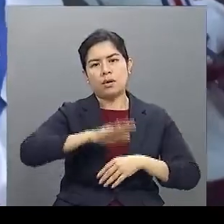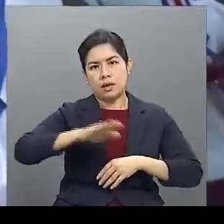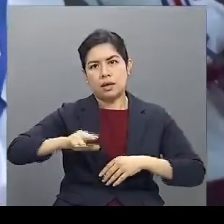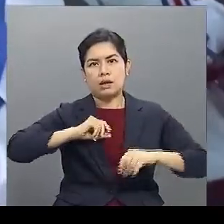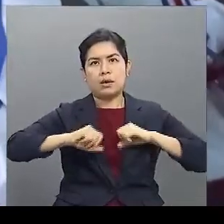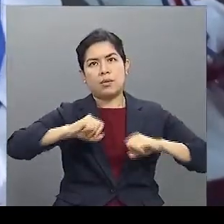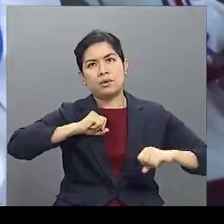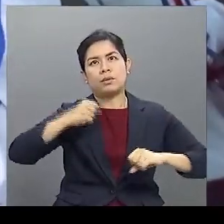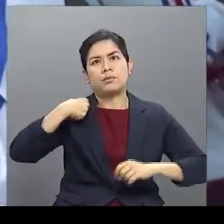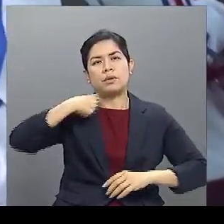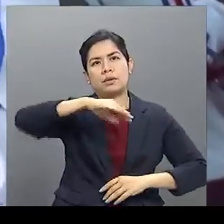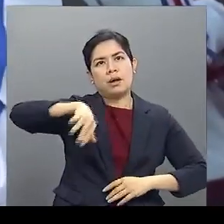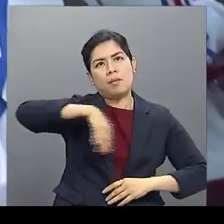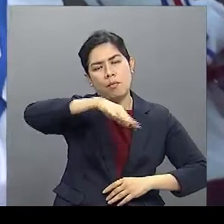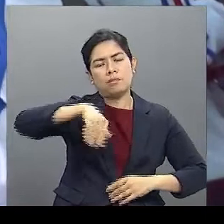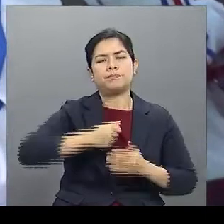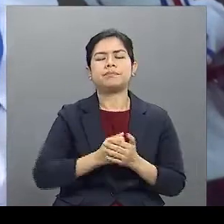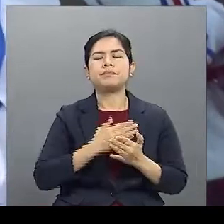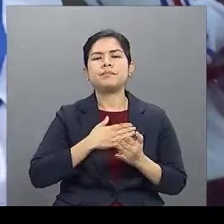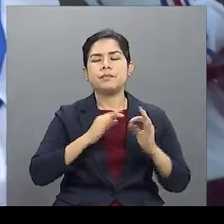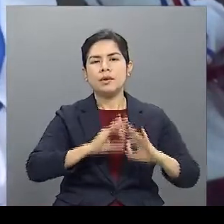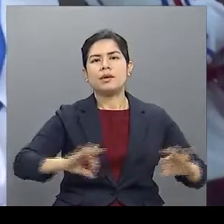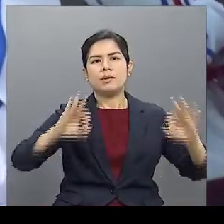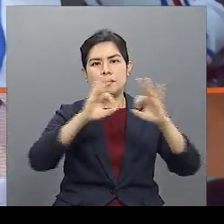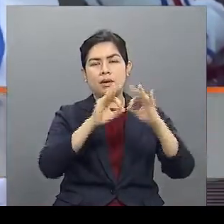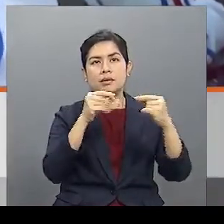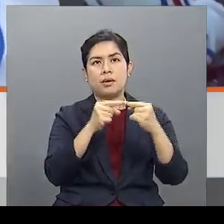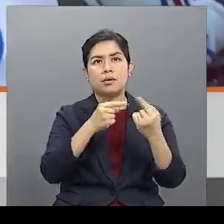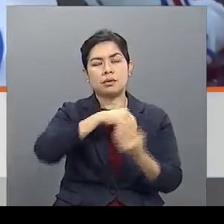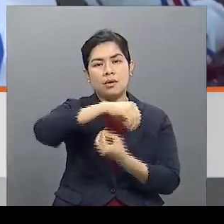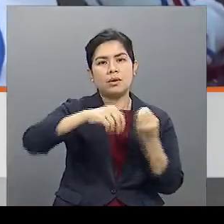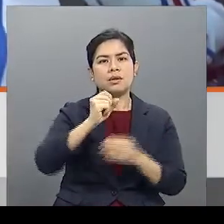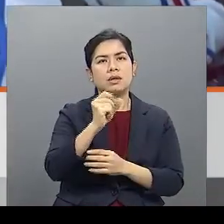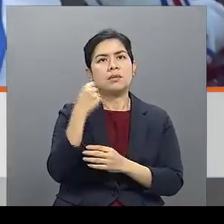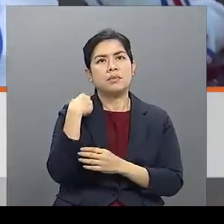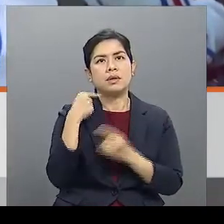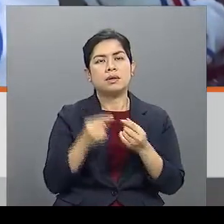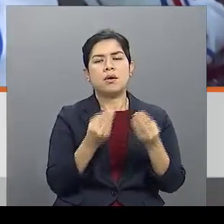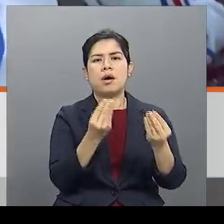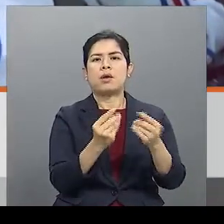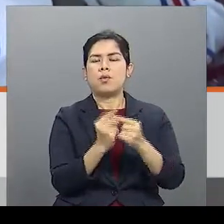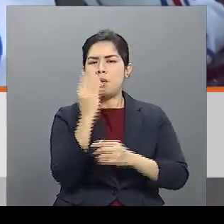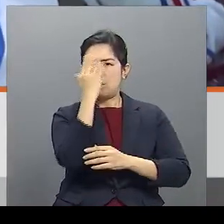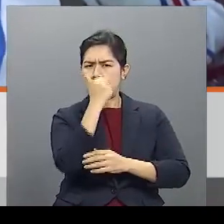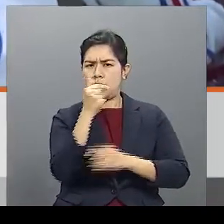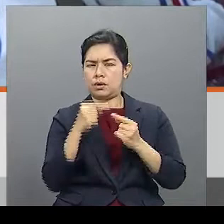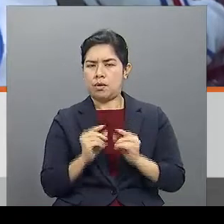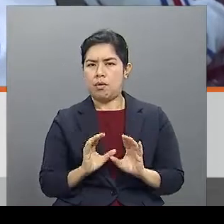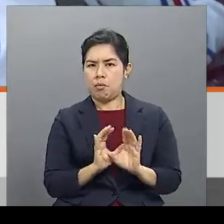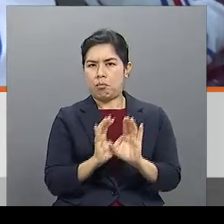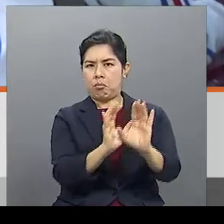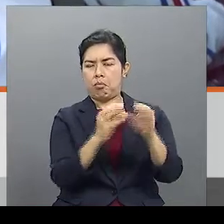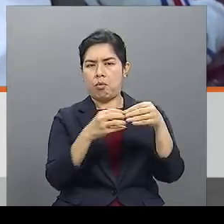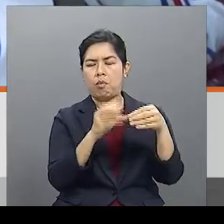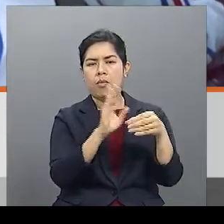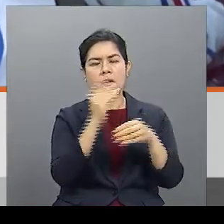กิจเราจะเร่งปรับปรุงเมืองให้มีความสวยงามเพื่อดึงดูดนักท่องเที่ยวให้เข้ามาในพื้นที่สร้างรายได้